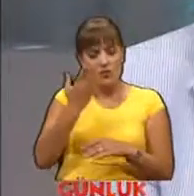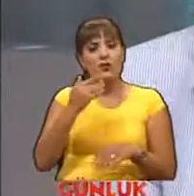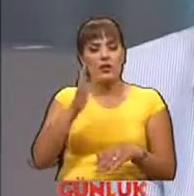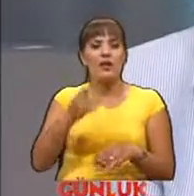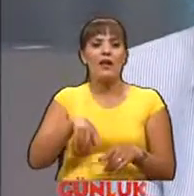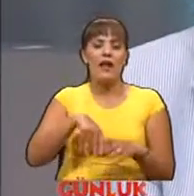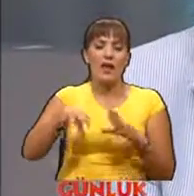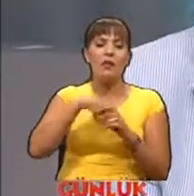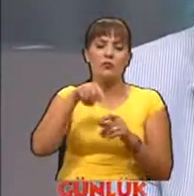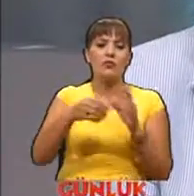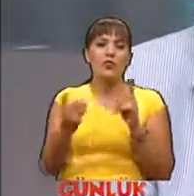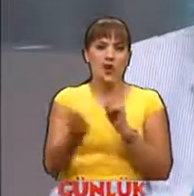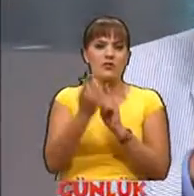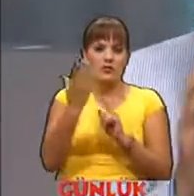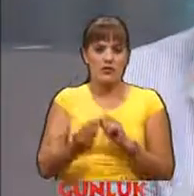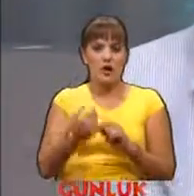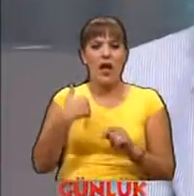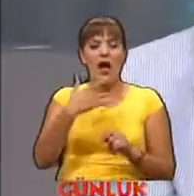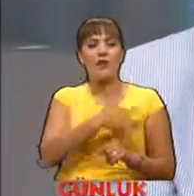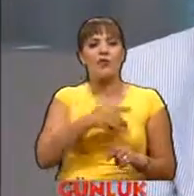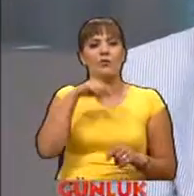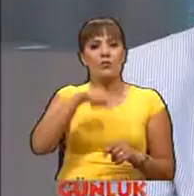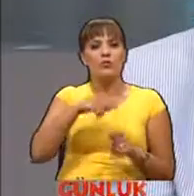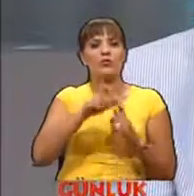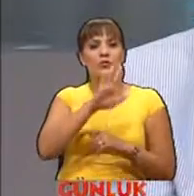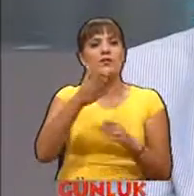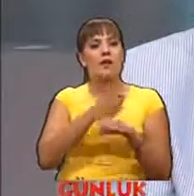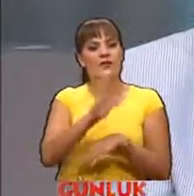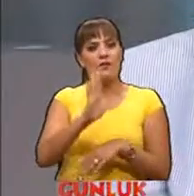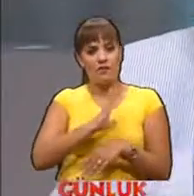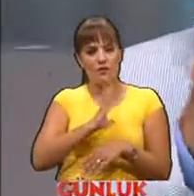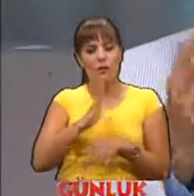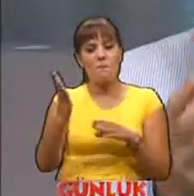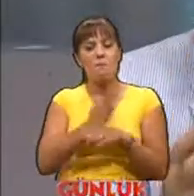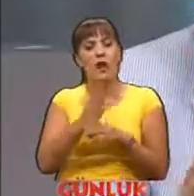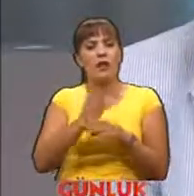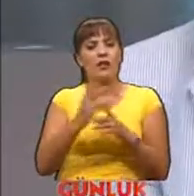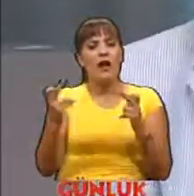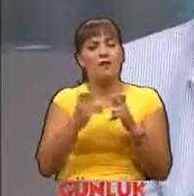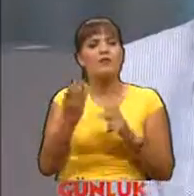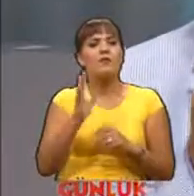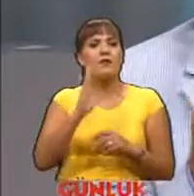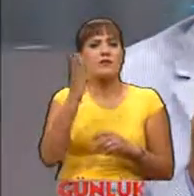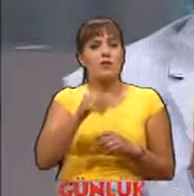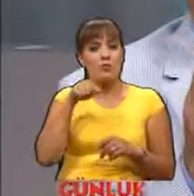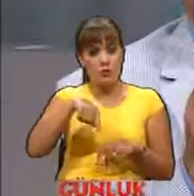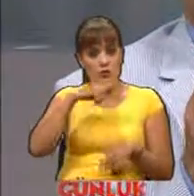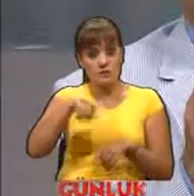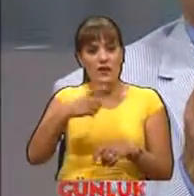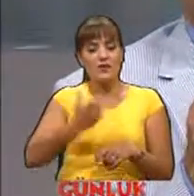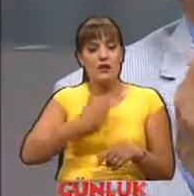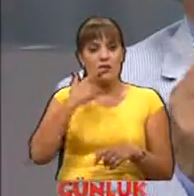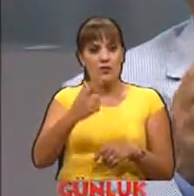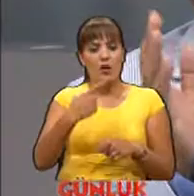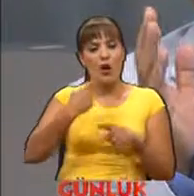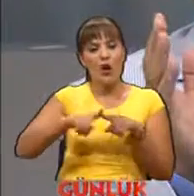ki genellikle bununla karşılaşıyoruz. Anadolu'da bu sosyal gerçek var. Mal kavgaları çok oluyor. Bu takdirde yasa diyor